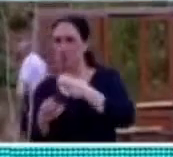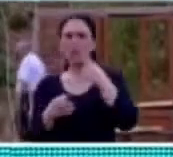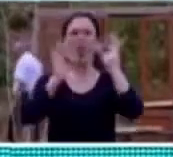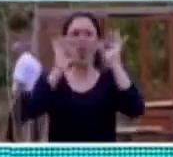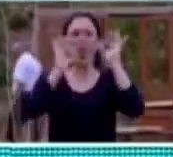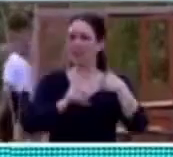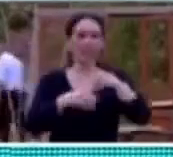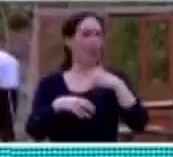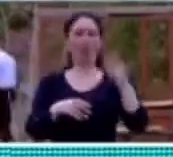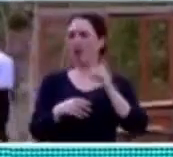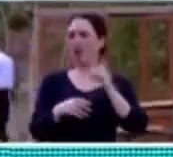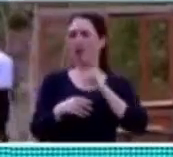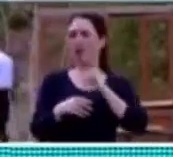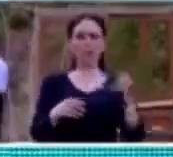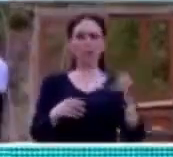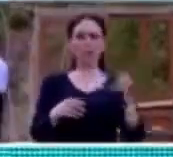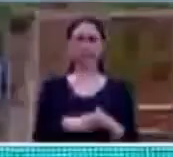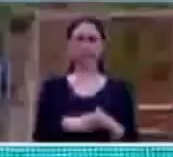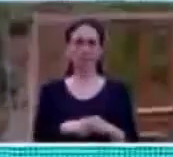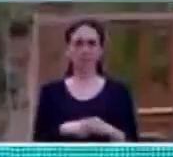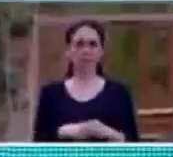أكيد ما تنتخبوني.